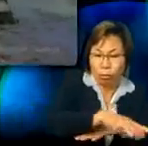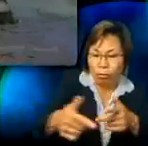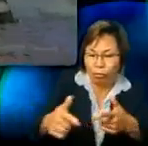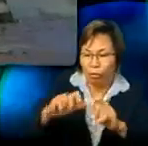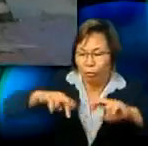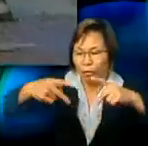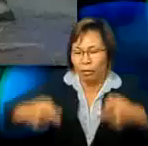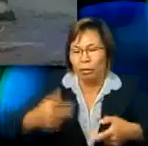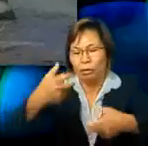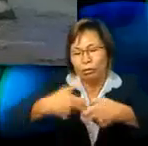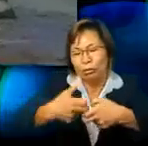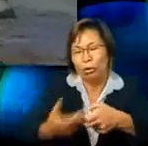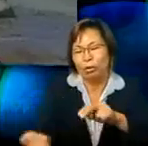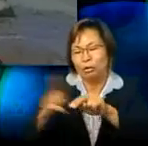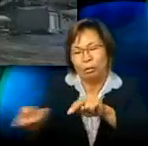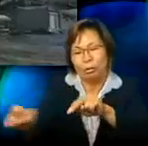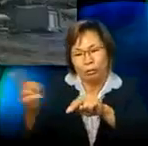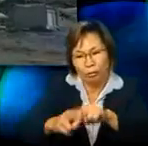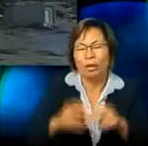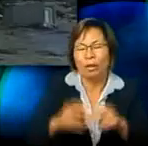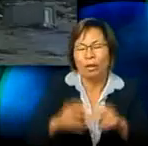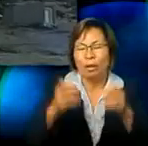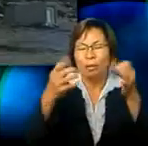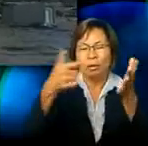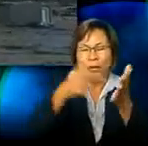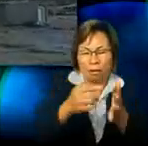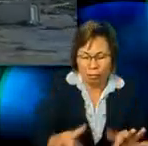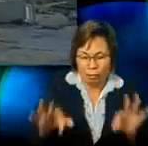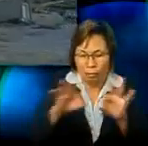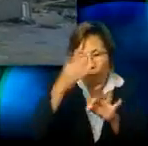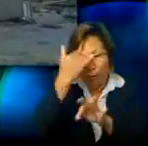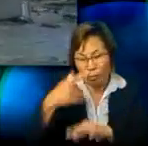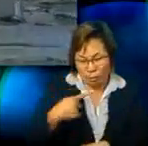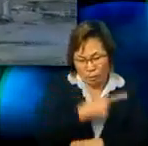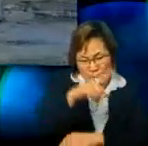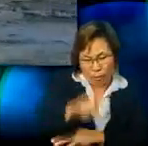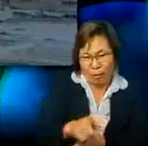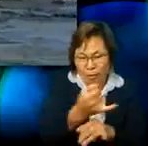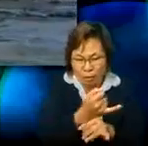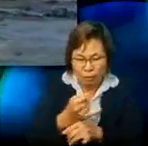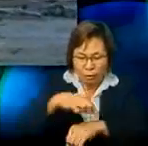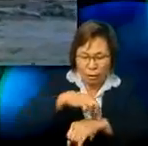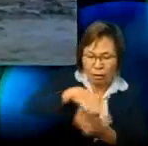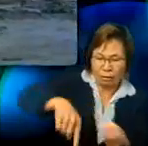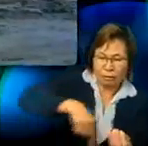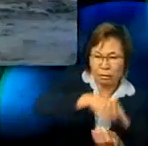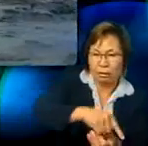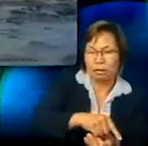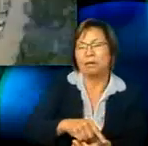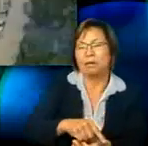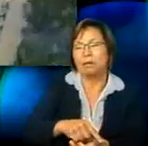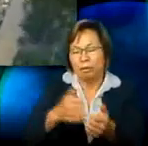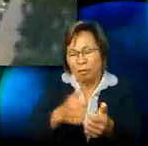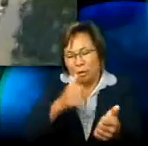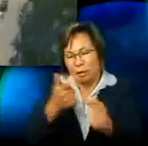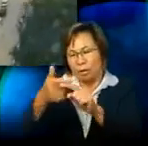dengan cepat, menyebabkan kesusahan berlipat kali ganda. Banyak lagi kepentingan mengapa kita dimestikan menjaga alam sekitar.